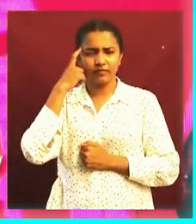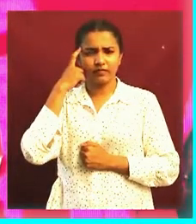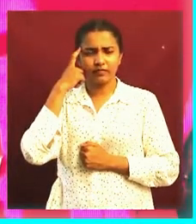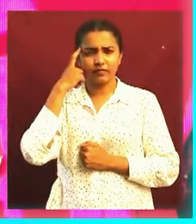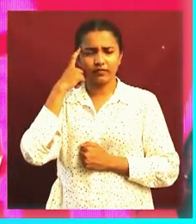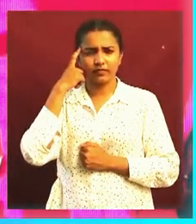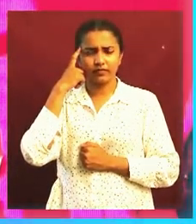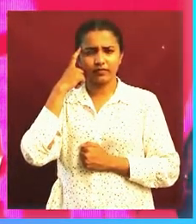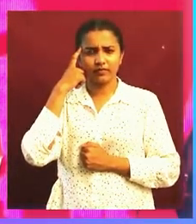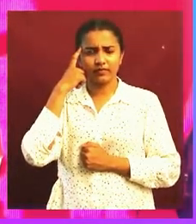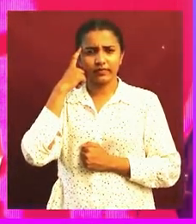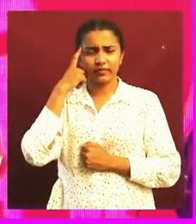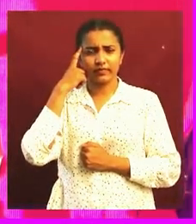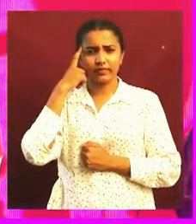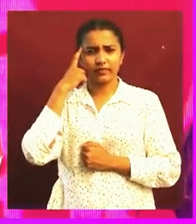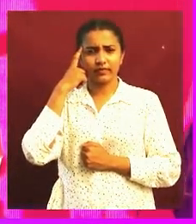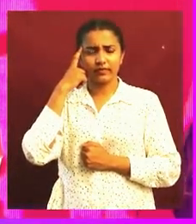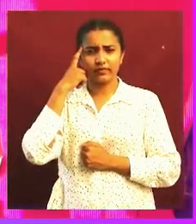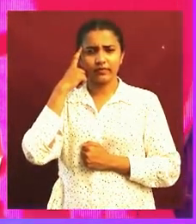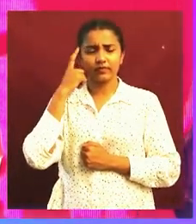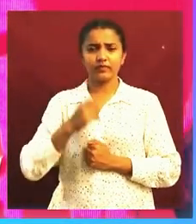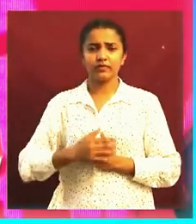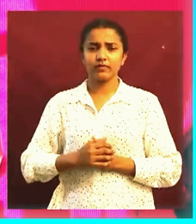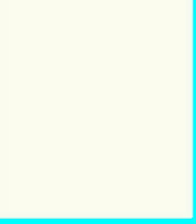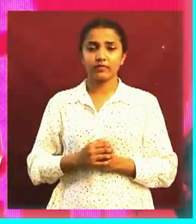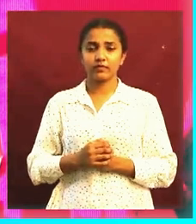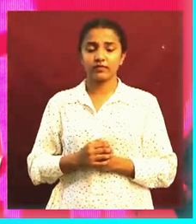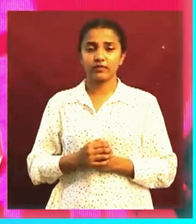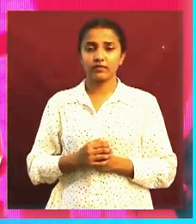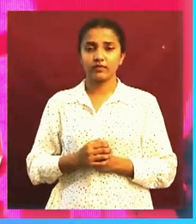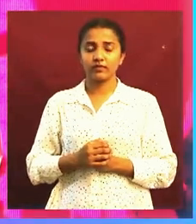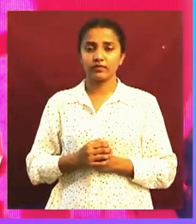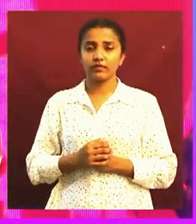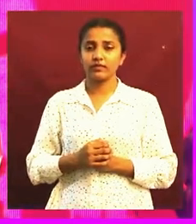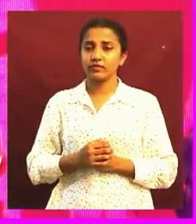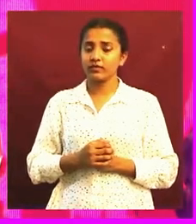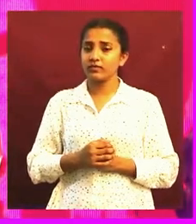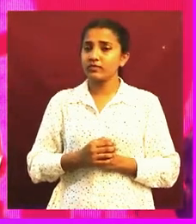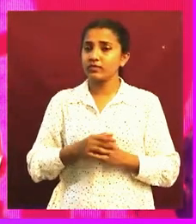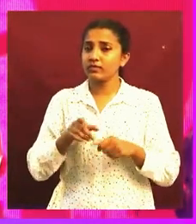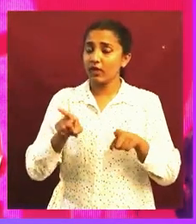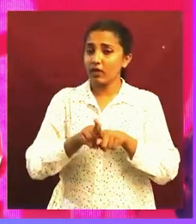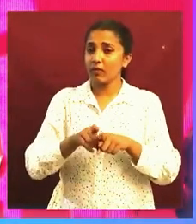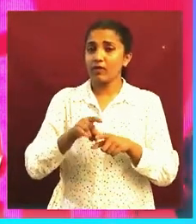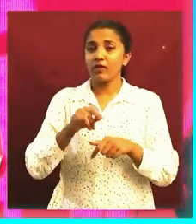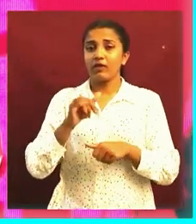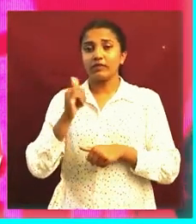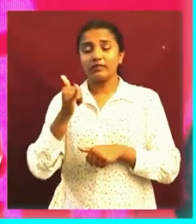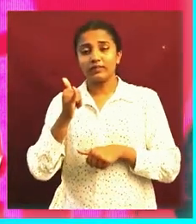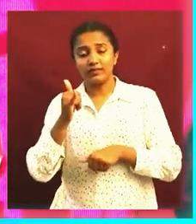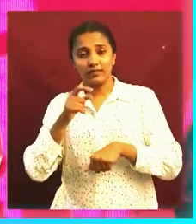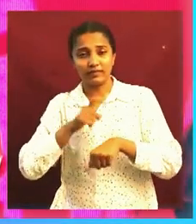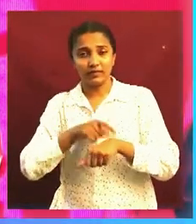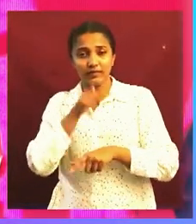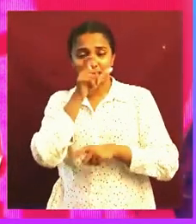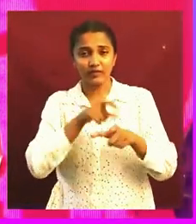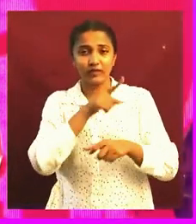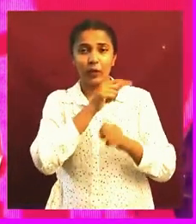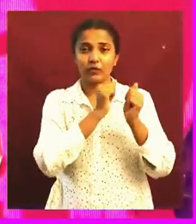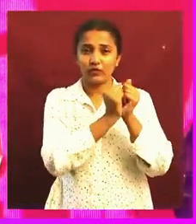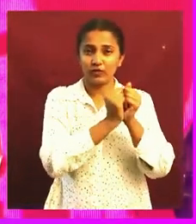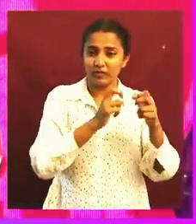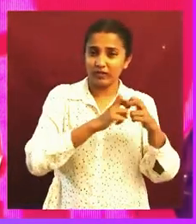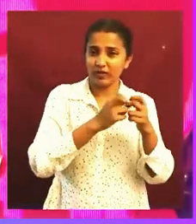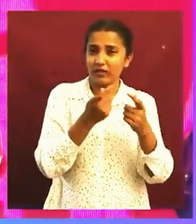නේද 45000කට ආසන්න සමාජිකවන් ඉන්න බොහෝ අයට ආර්ථික හේතු සමහර වගේ